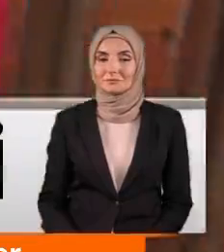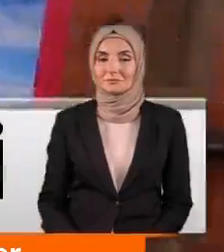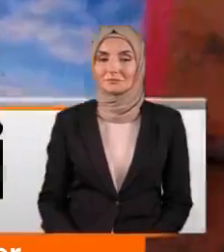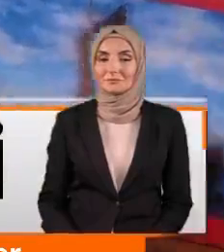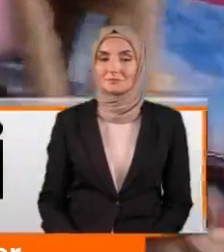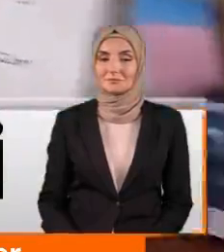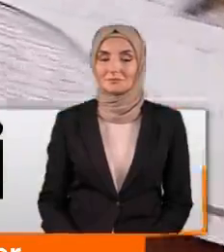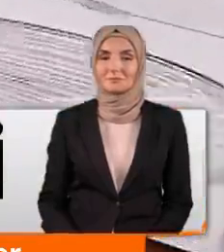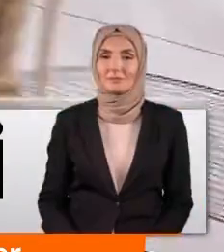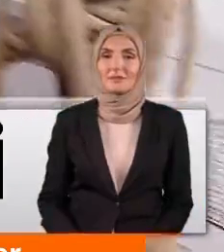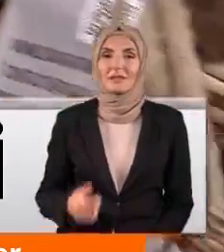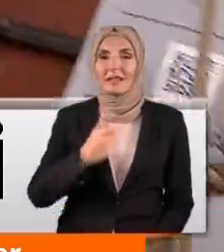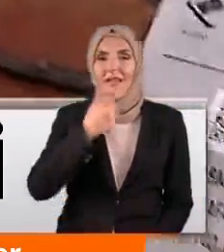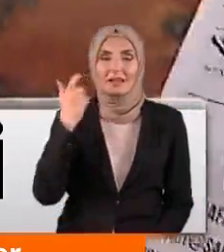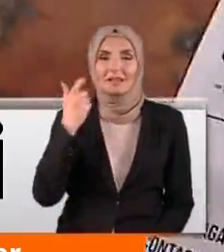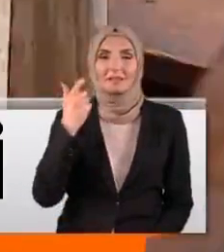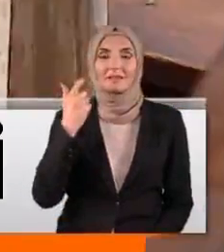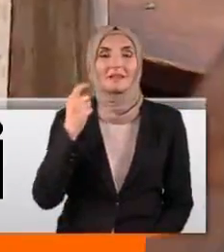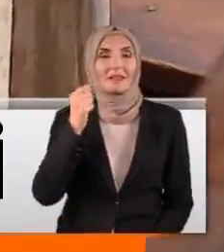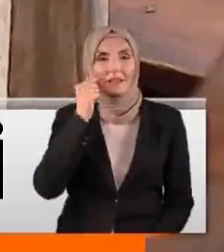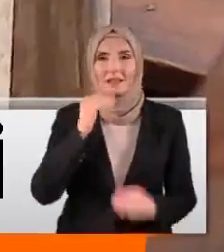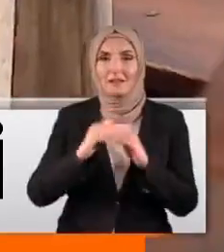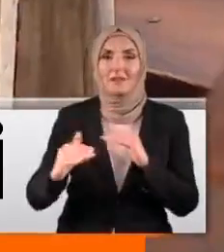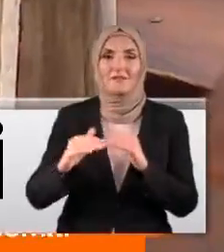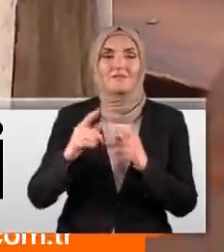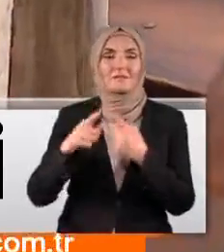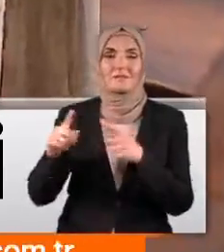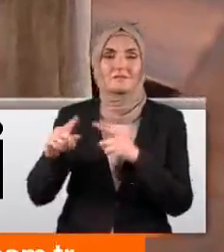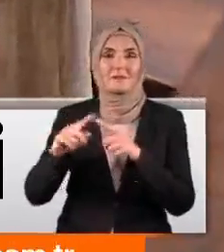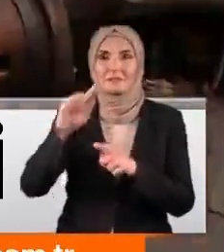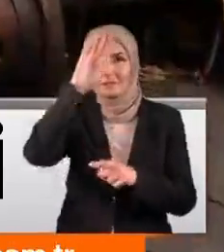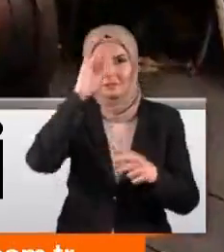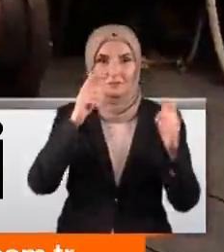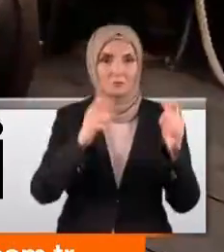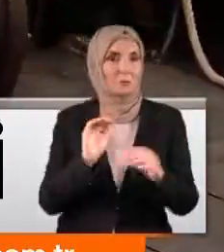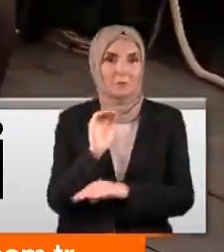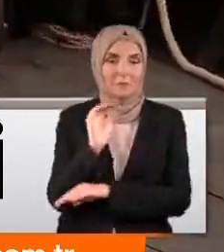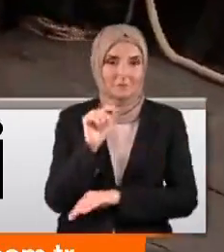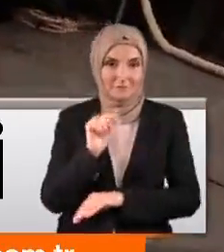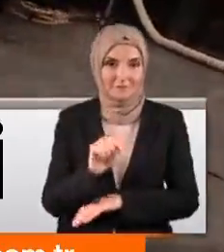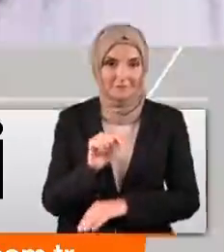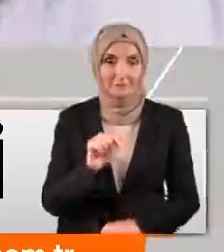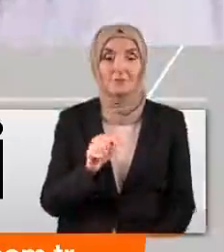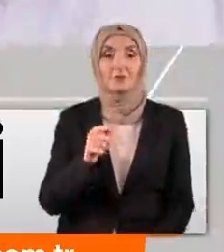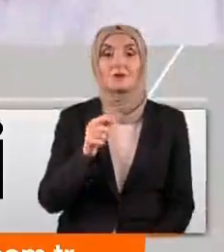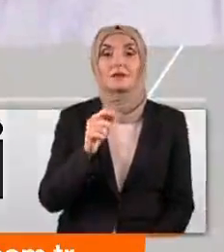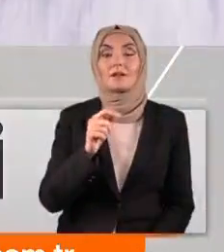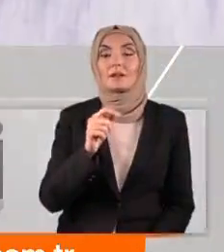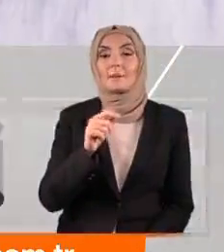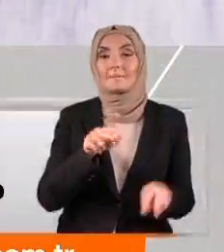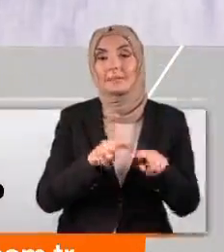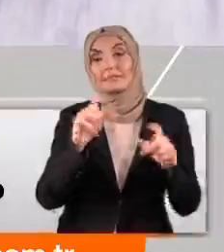Çok sayıda medeniyete ev sahipliği yapan İstanbul, 9. yüzyılda da ticaret yapan Vikingleri konuk etmişti.